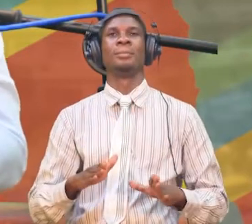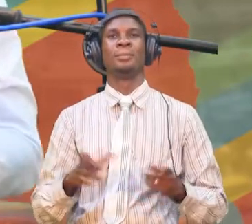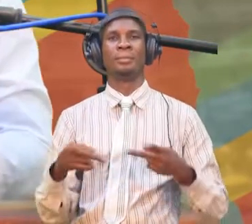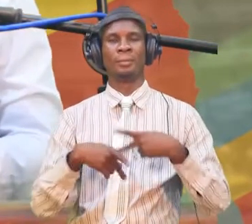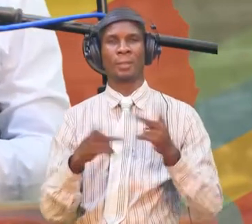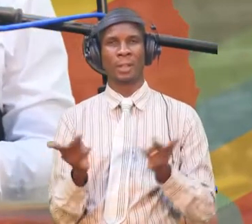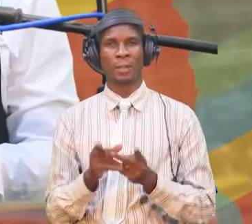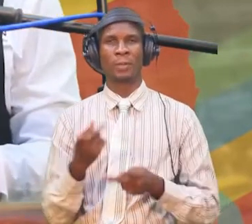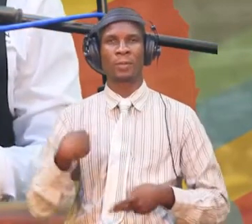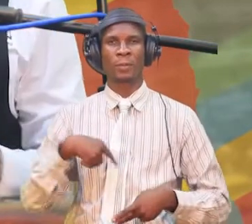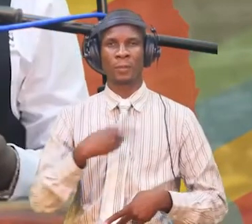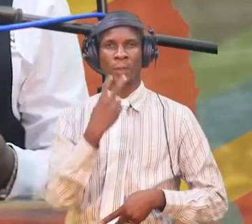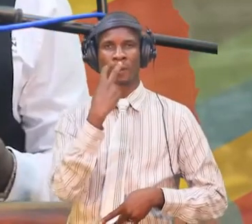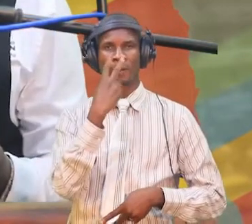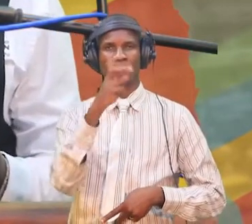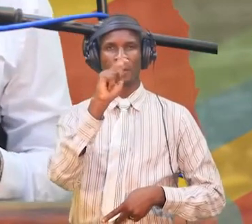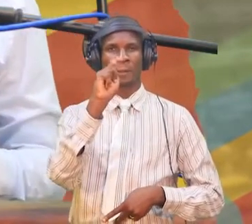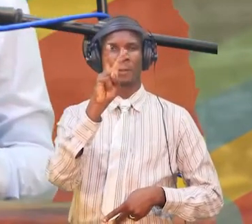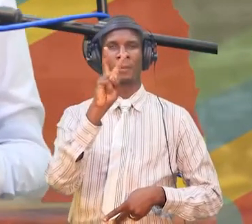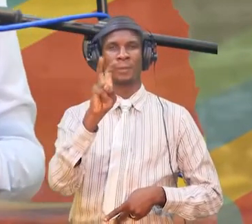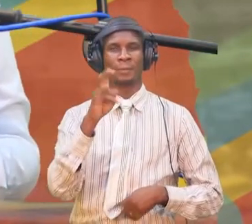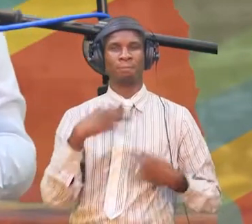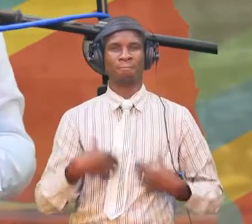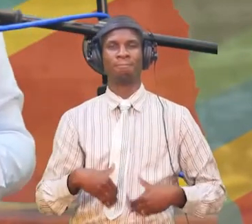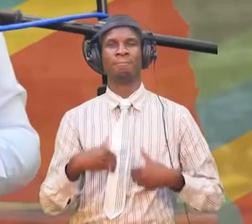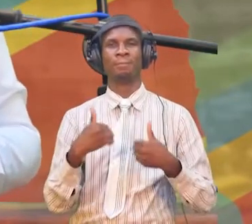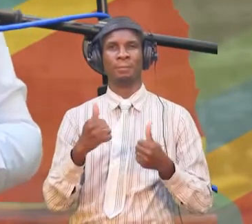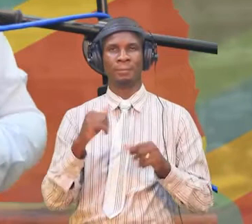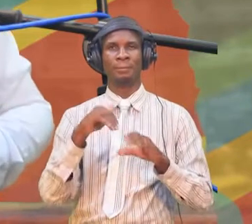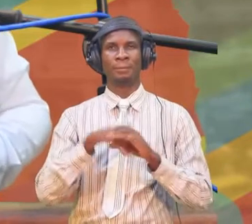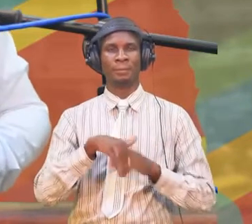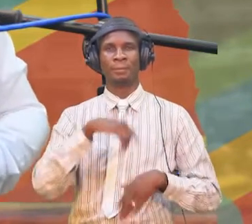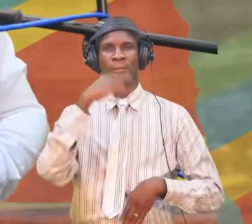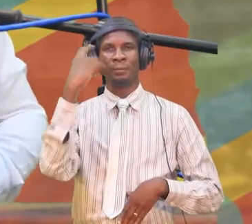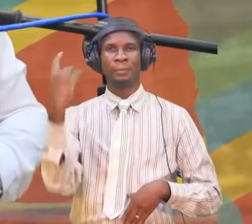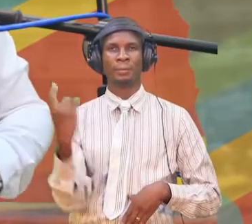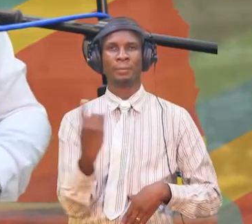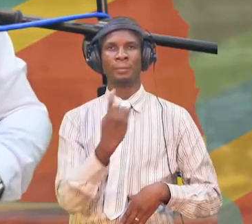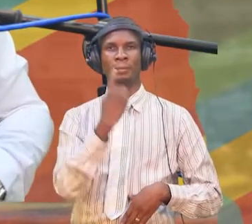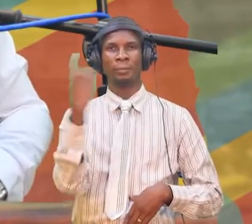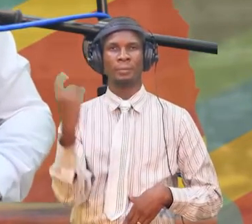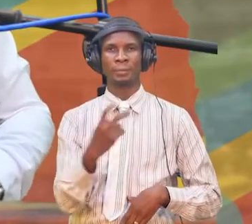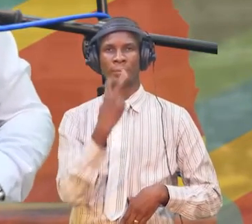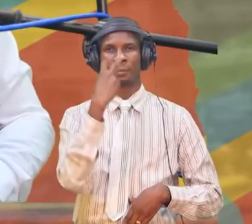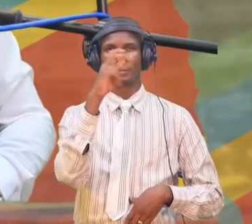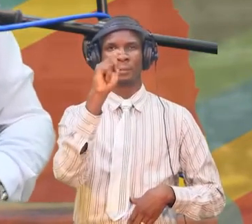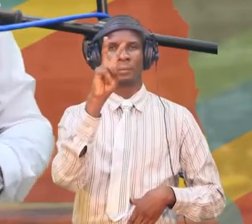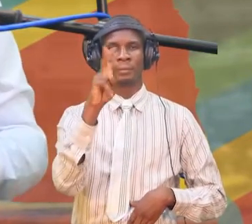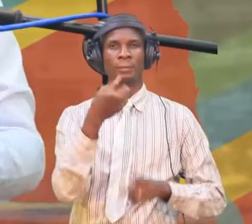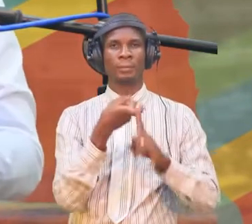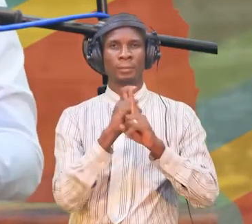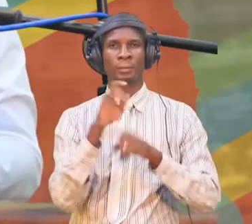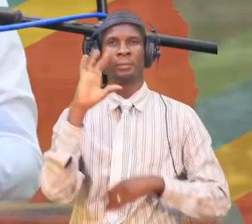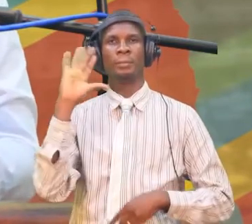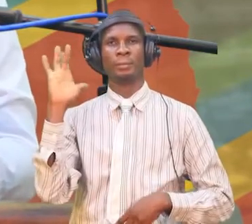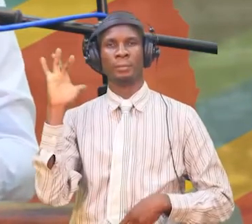où vous êtes. Ezali bino ko landa biso. Na nzela ya satellite uta na Kinshasa. Na kati